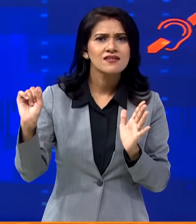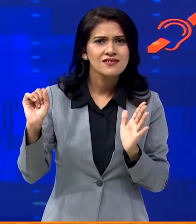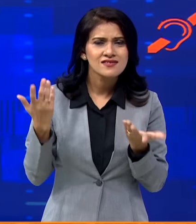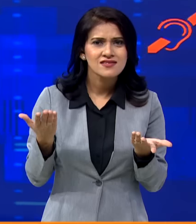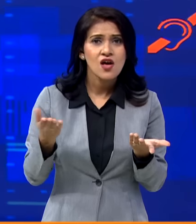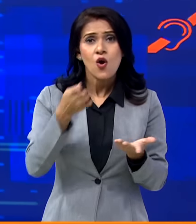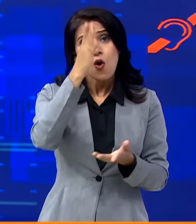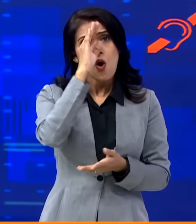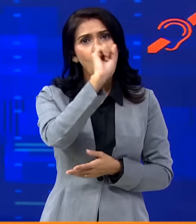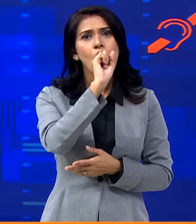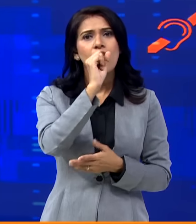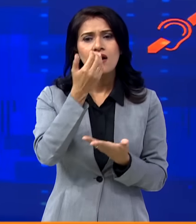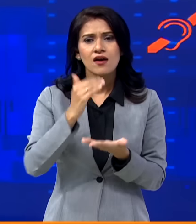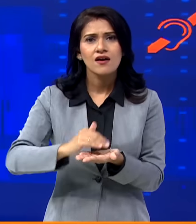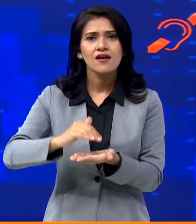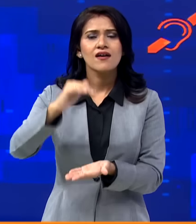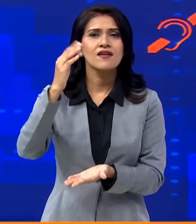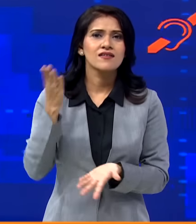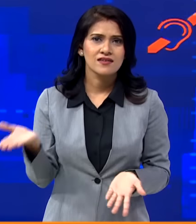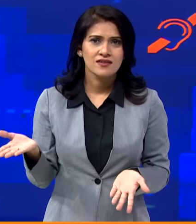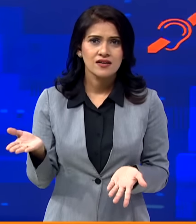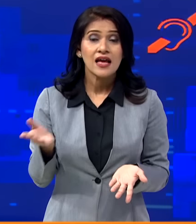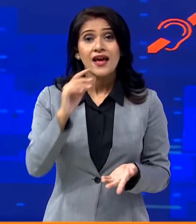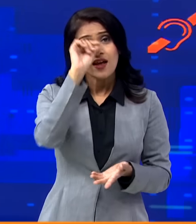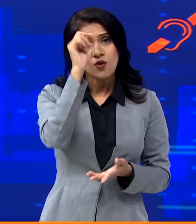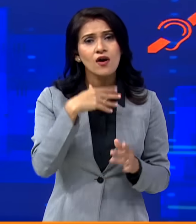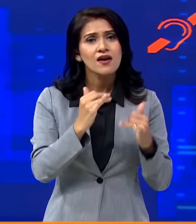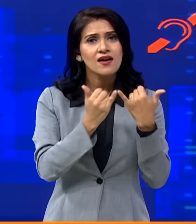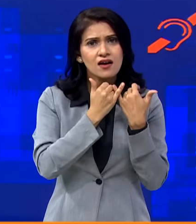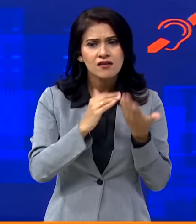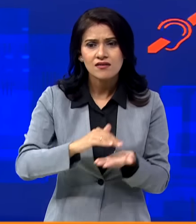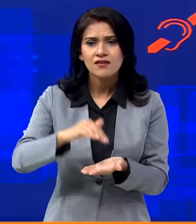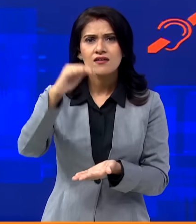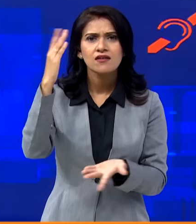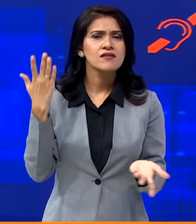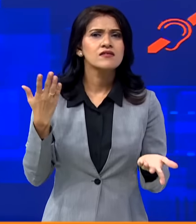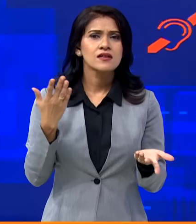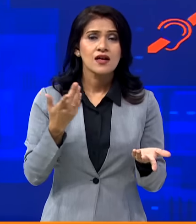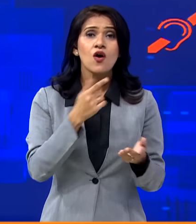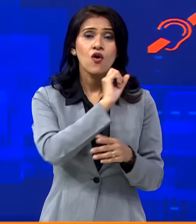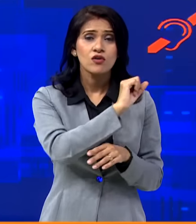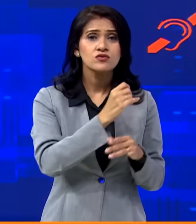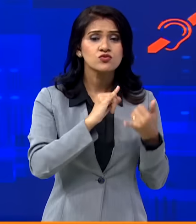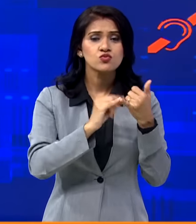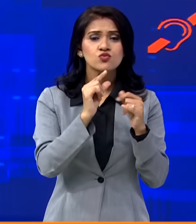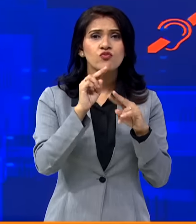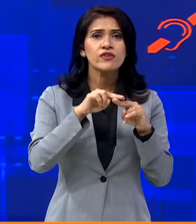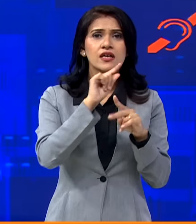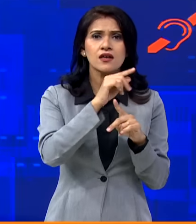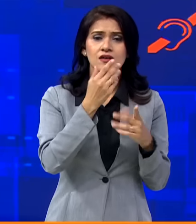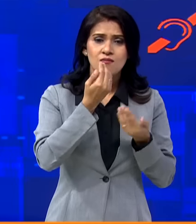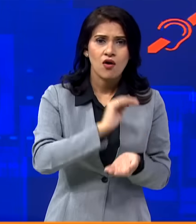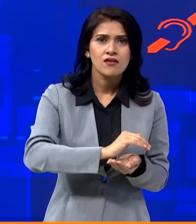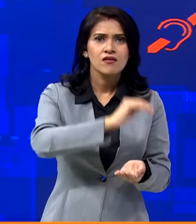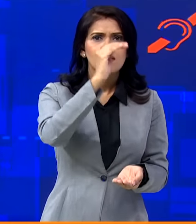हुए हैं वो पूरी दुनिया में पूरी कायनात के लिए आए हैं तो उन पर किसी एक व्यक्ति का हक नहीं है वो जितने